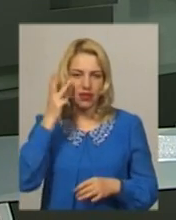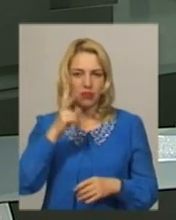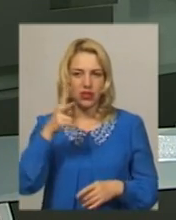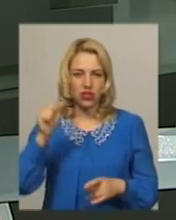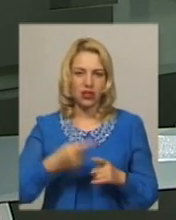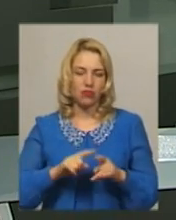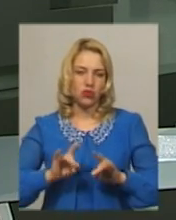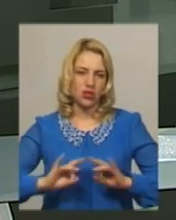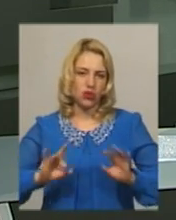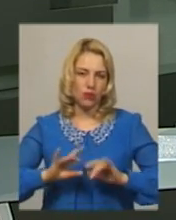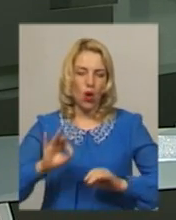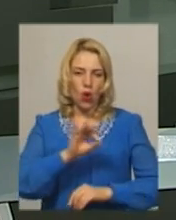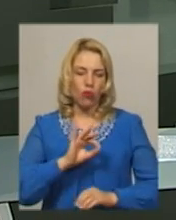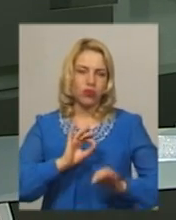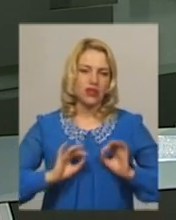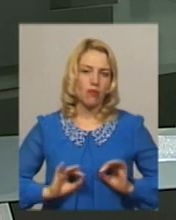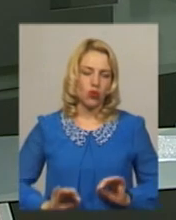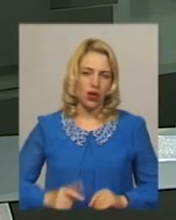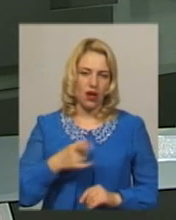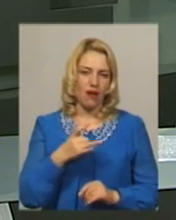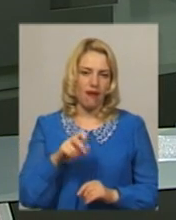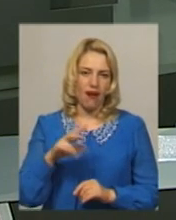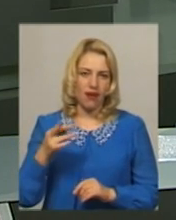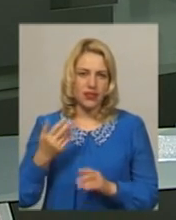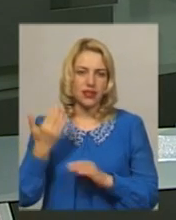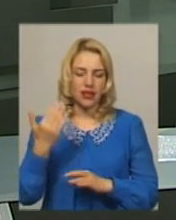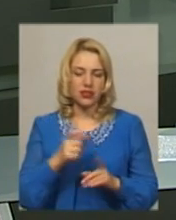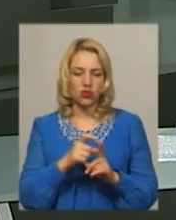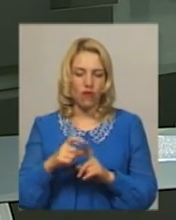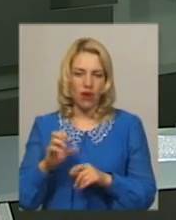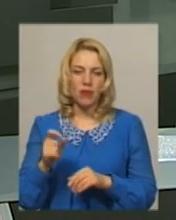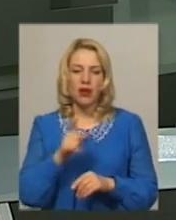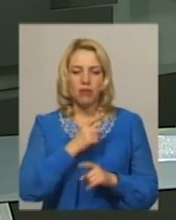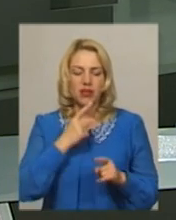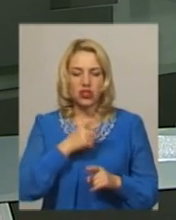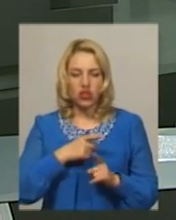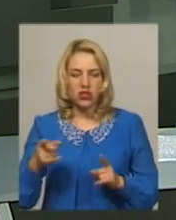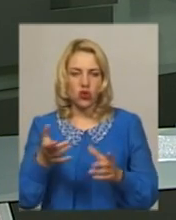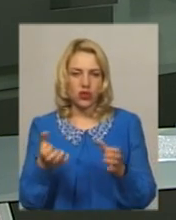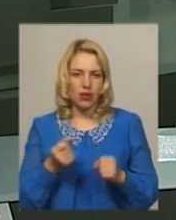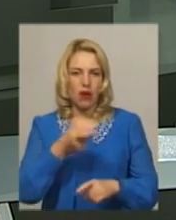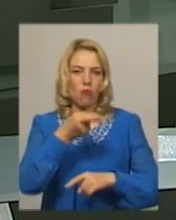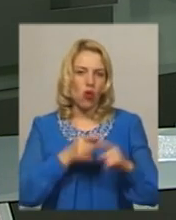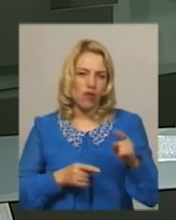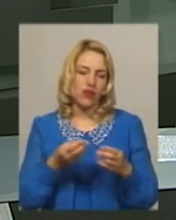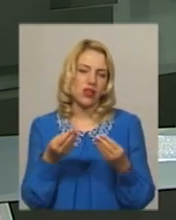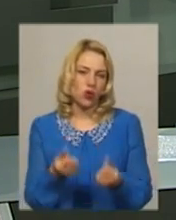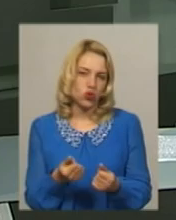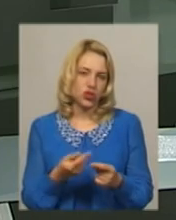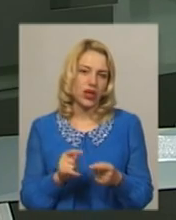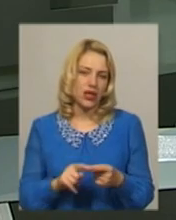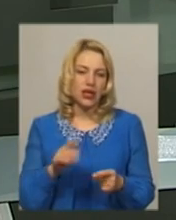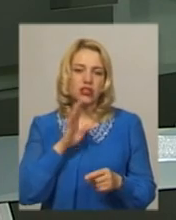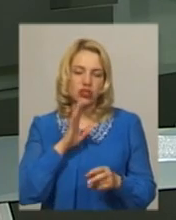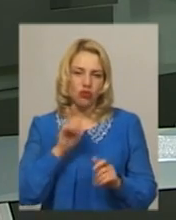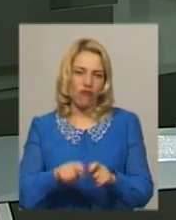обласної прокуратури Оксана Греля. За її словами, під час одержання половини обумовленої суми грошей зловмисницю викрито та